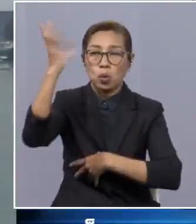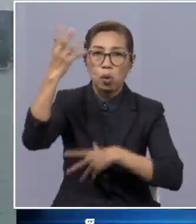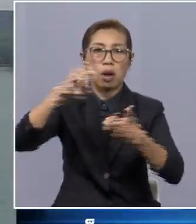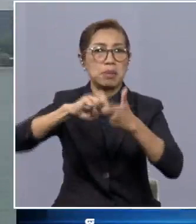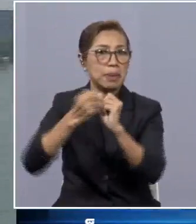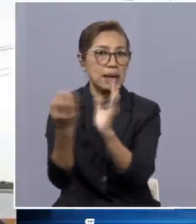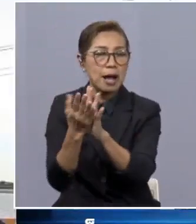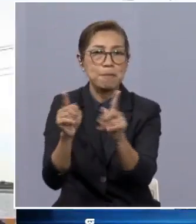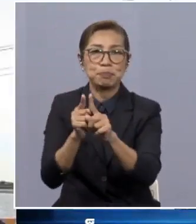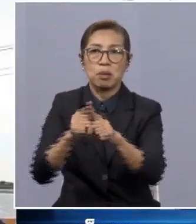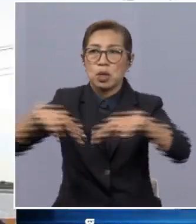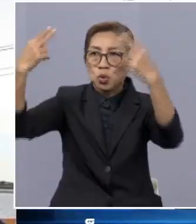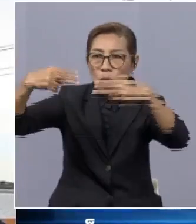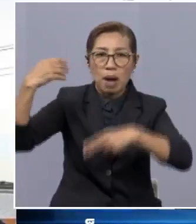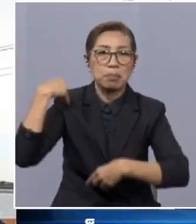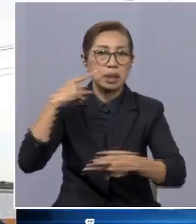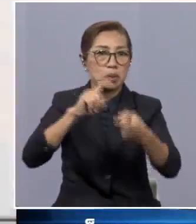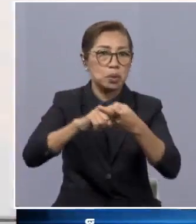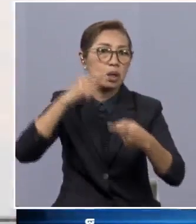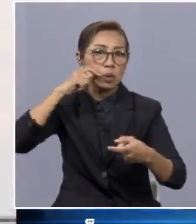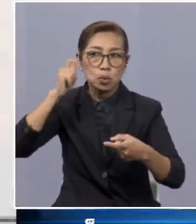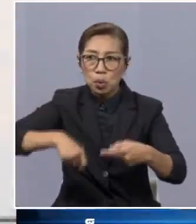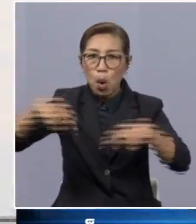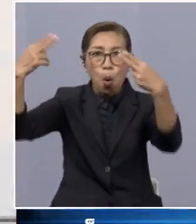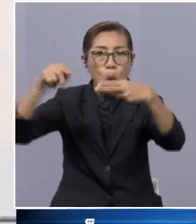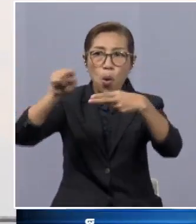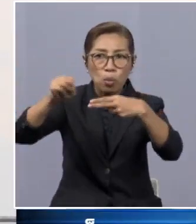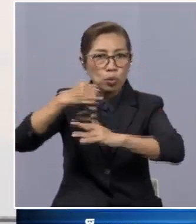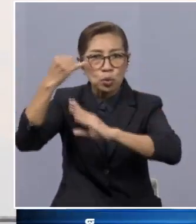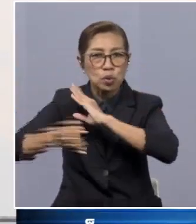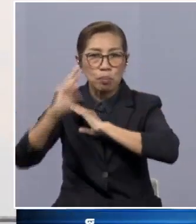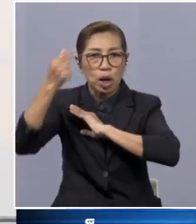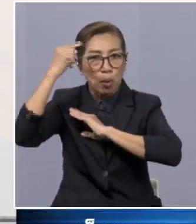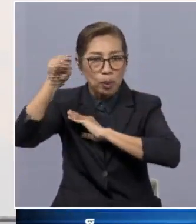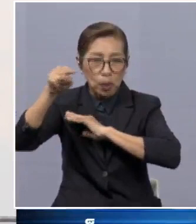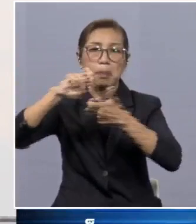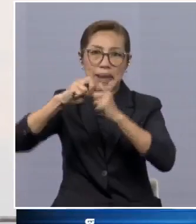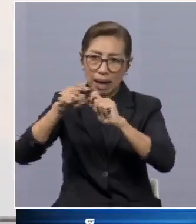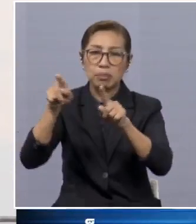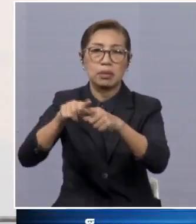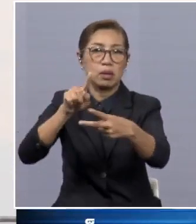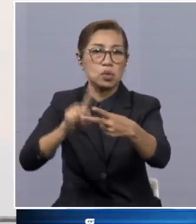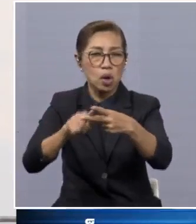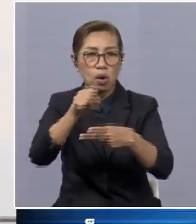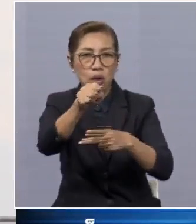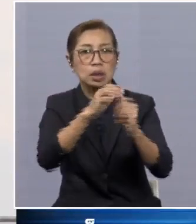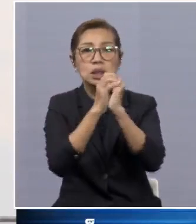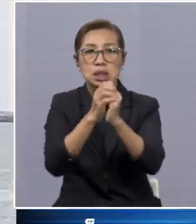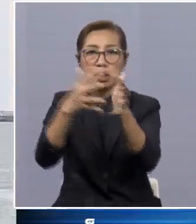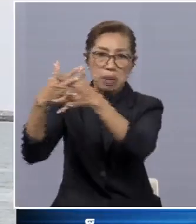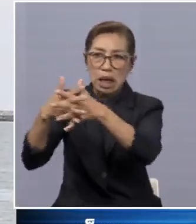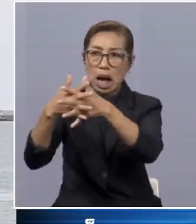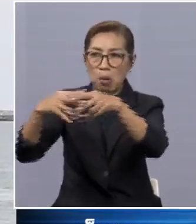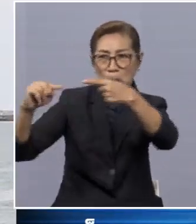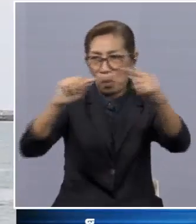ภูมิรัฐศาสตร์ทั้งสงครามระหว่างรัสเซียยูเครนที่ก็ไม่รู้ว่าจะจบลงเมื่อใดเนี่ยนะครับรวมถึงความขัดแย้งระหว่างจีนแล้วก็สหรัฐด้ว